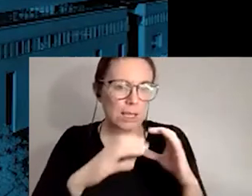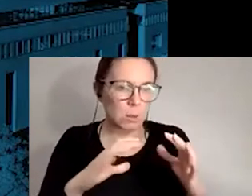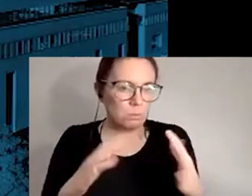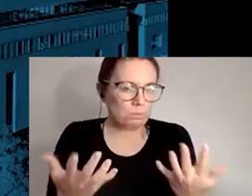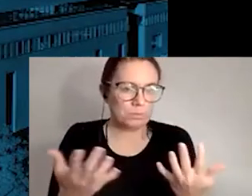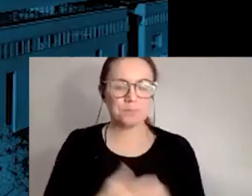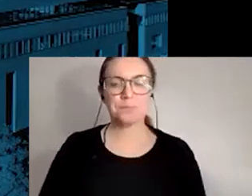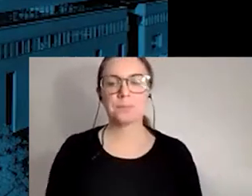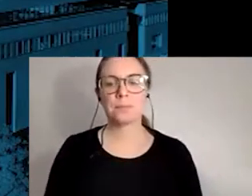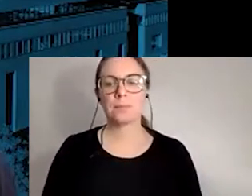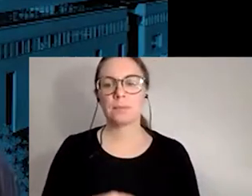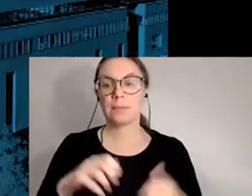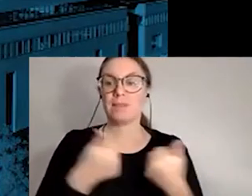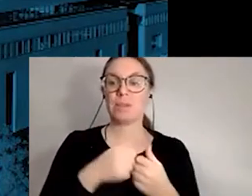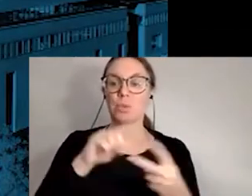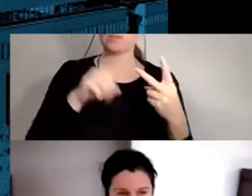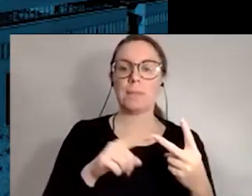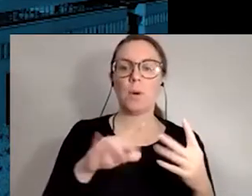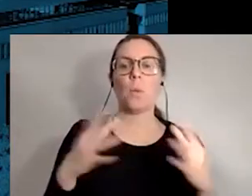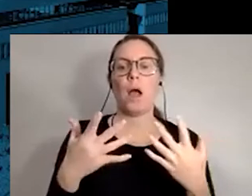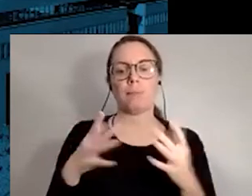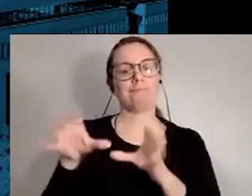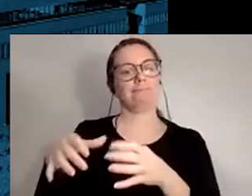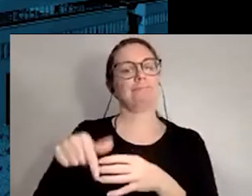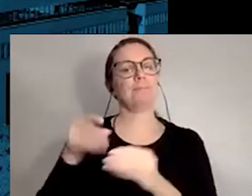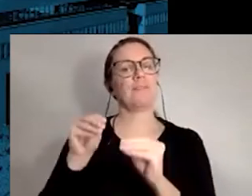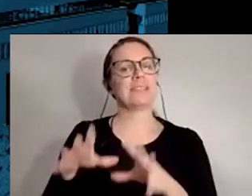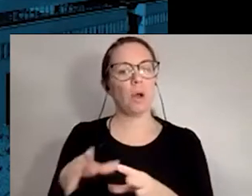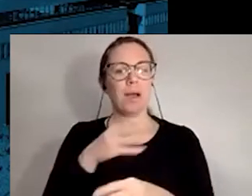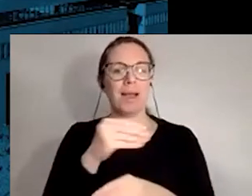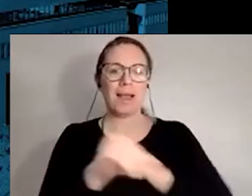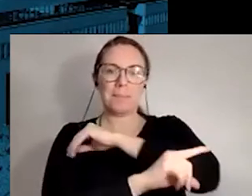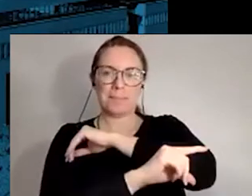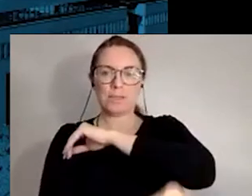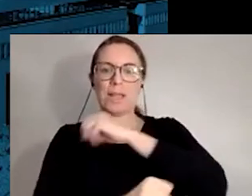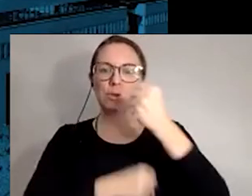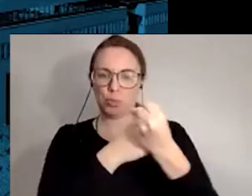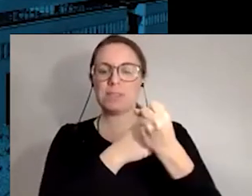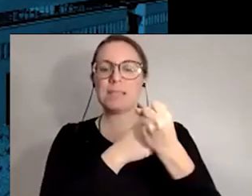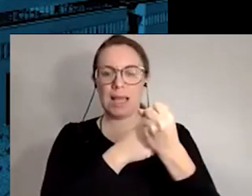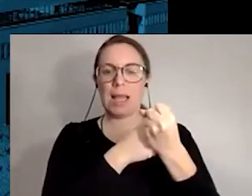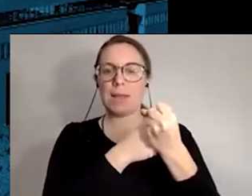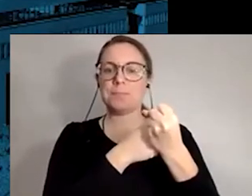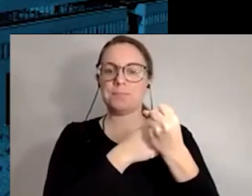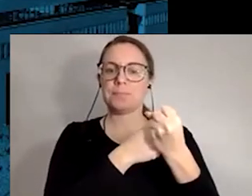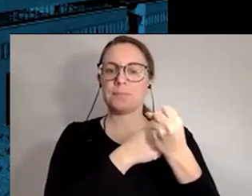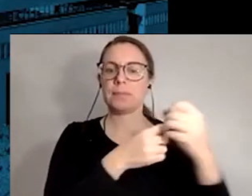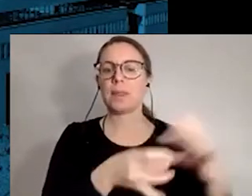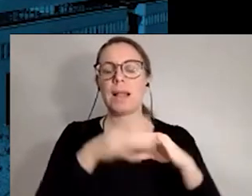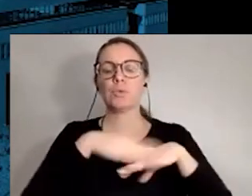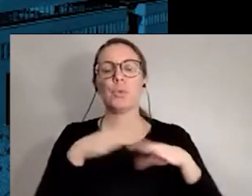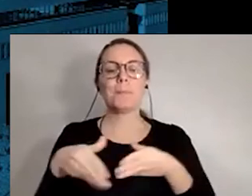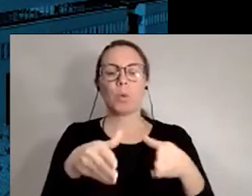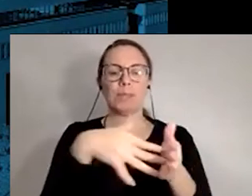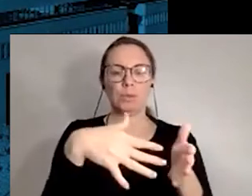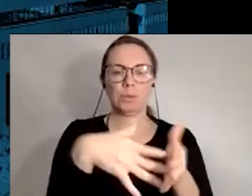Le deuxième défi concerne bien sûr le corps professoral et le personnel de soutien attaché au suivi du parcours étudiant. Quels